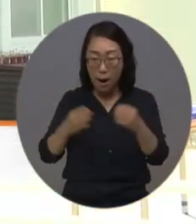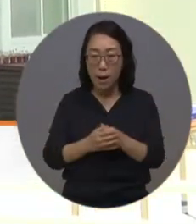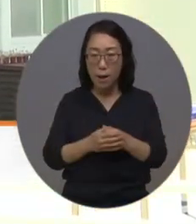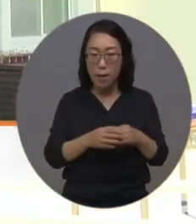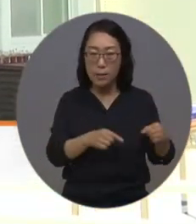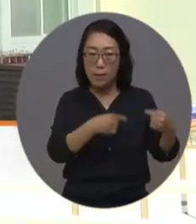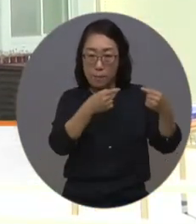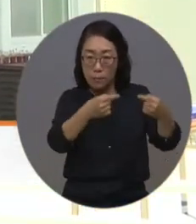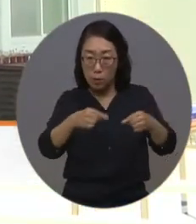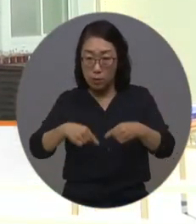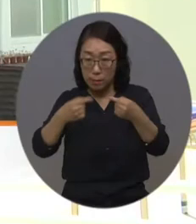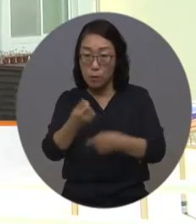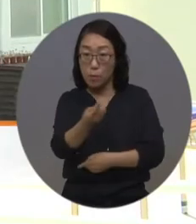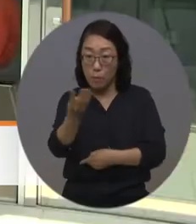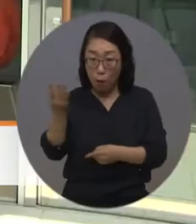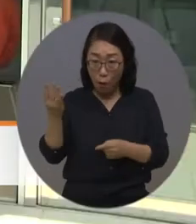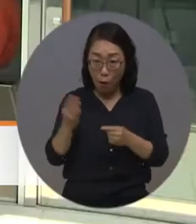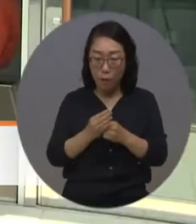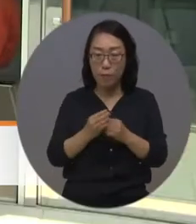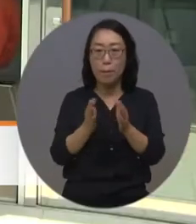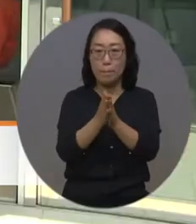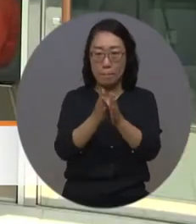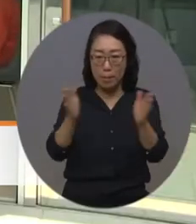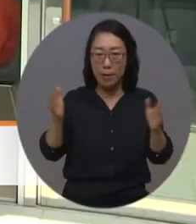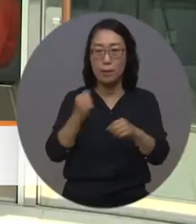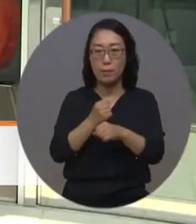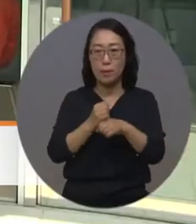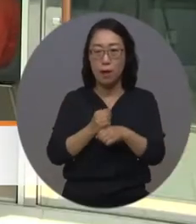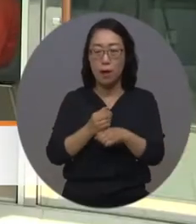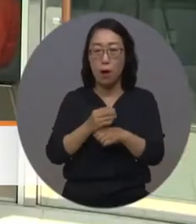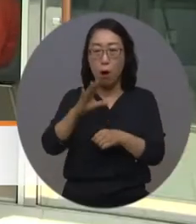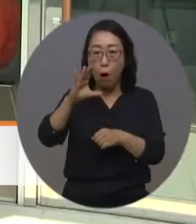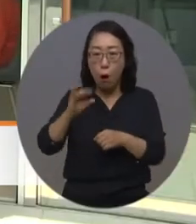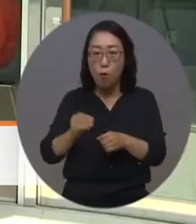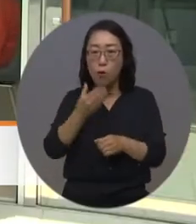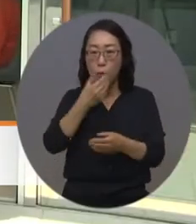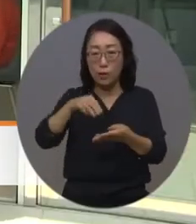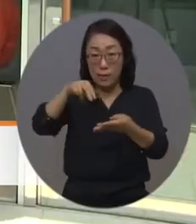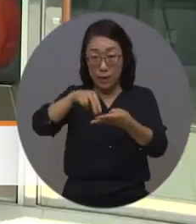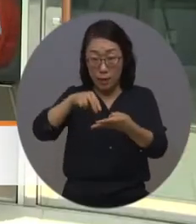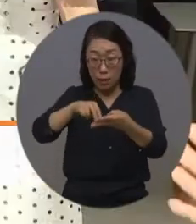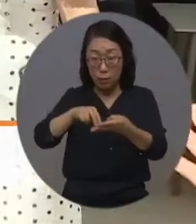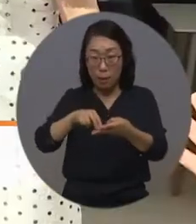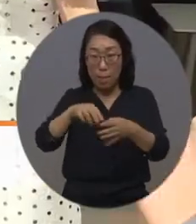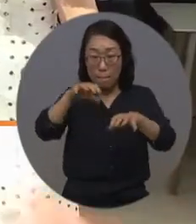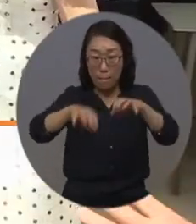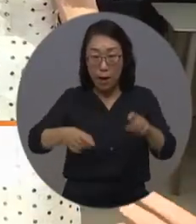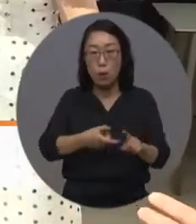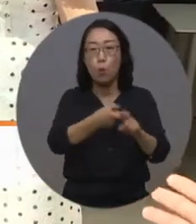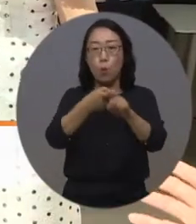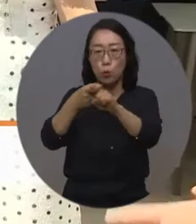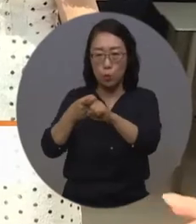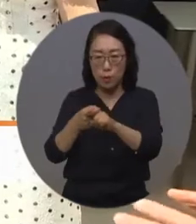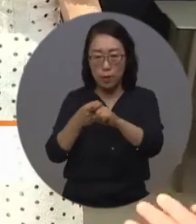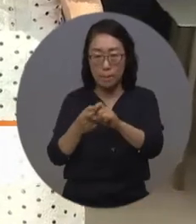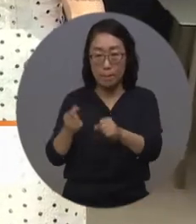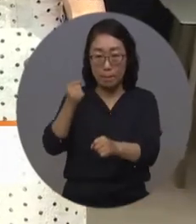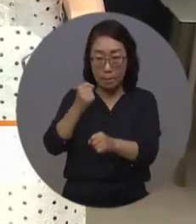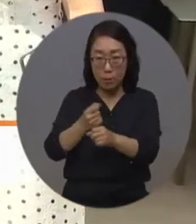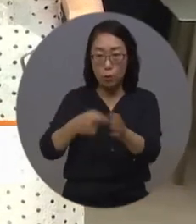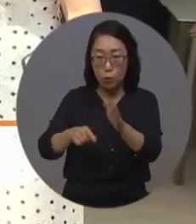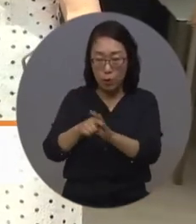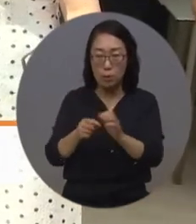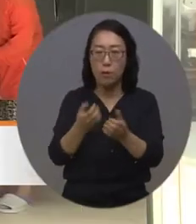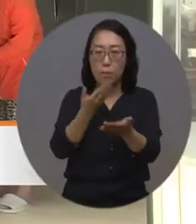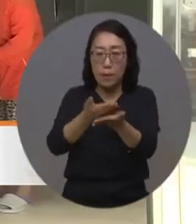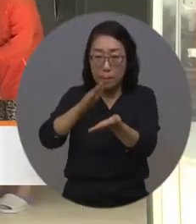관계자가 참석한 가운데 진행했습니다. 어울림 복지센터는 마을 공동체 회복을 위한 역세권 도시재생 사업으로